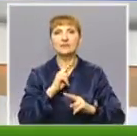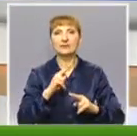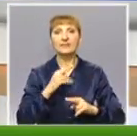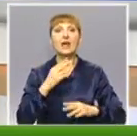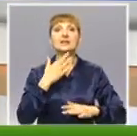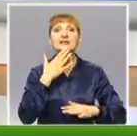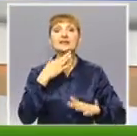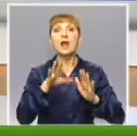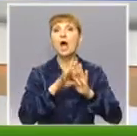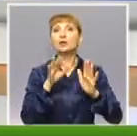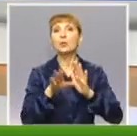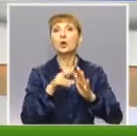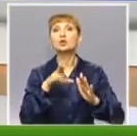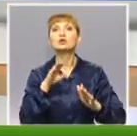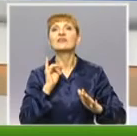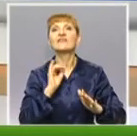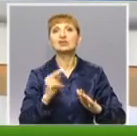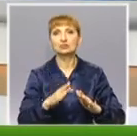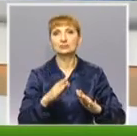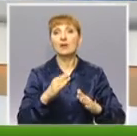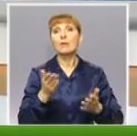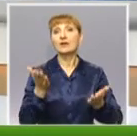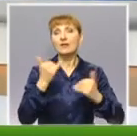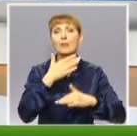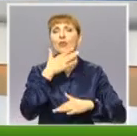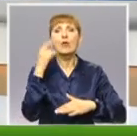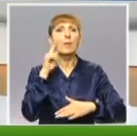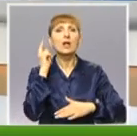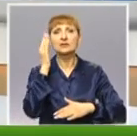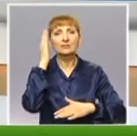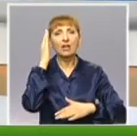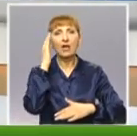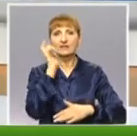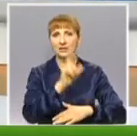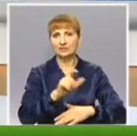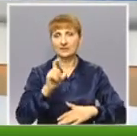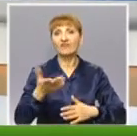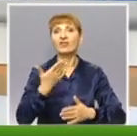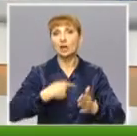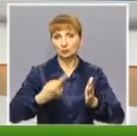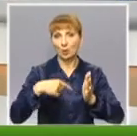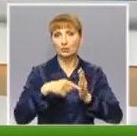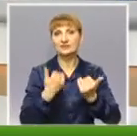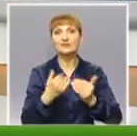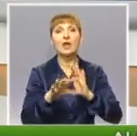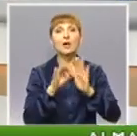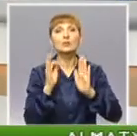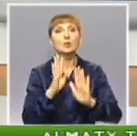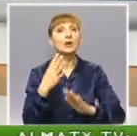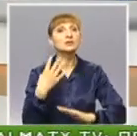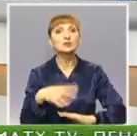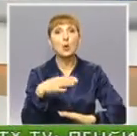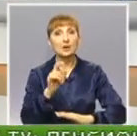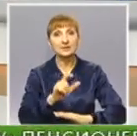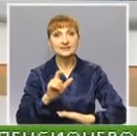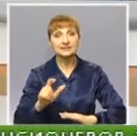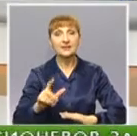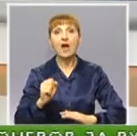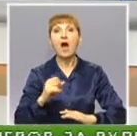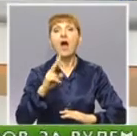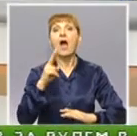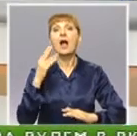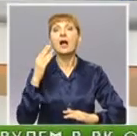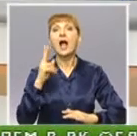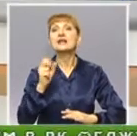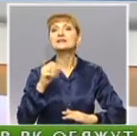Евровидения. Национальный отбор «Тюрк Вижн» привлек сотню молодых талантливых исполнителей в нашем городе. Сегодня отобрано только 40